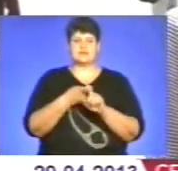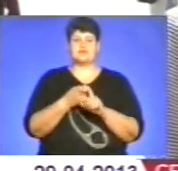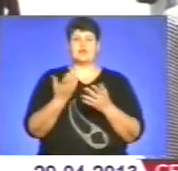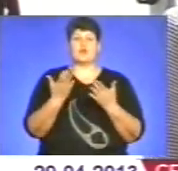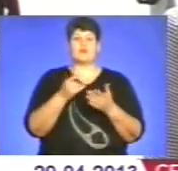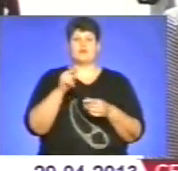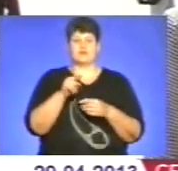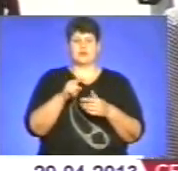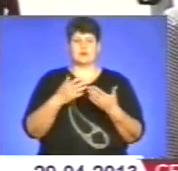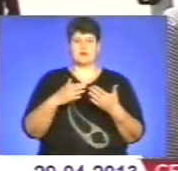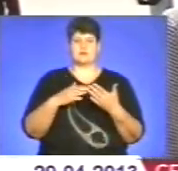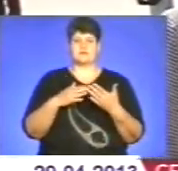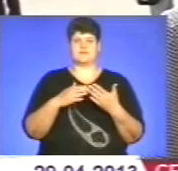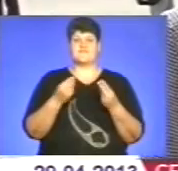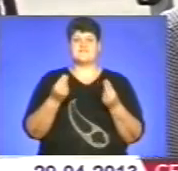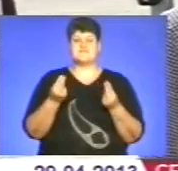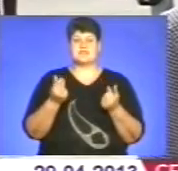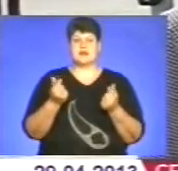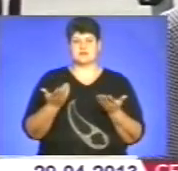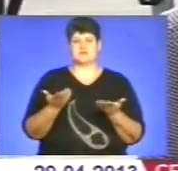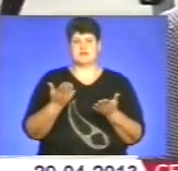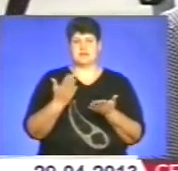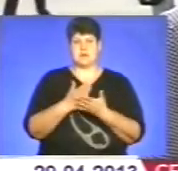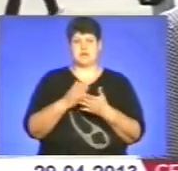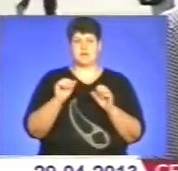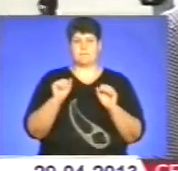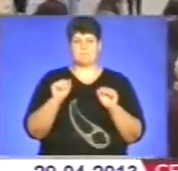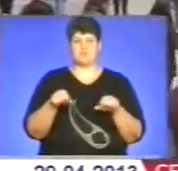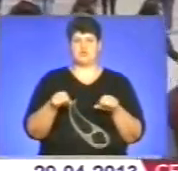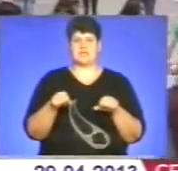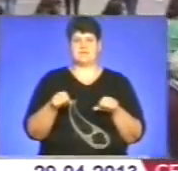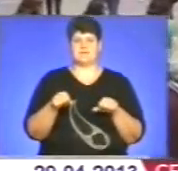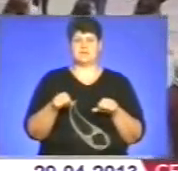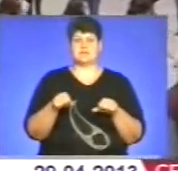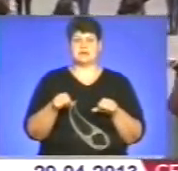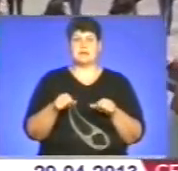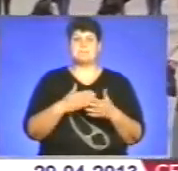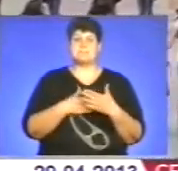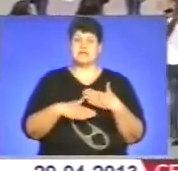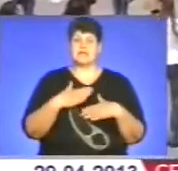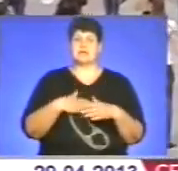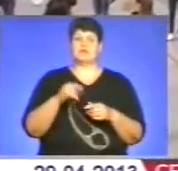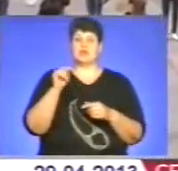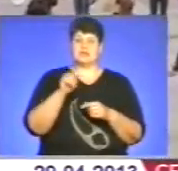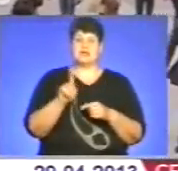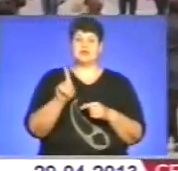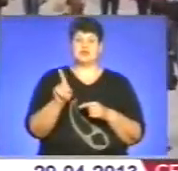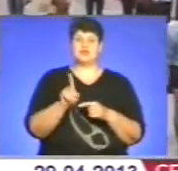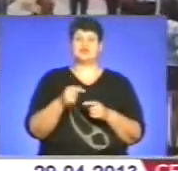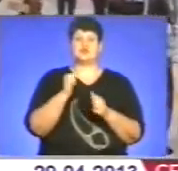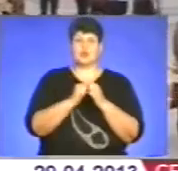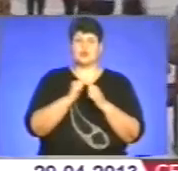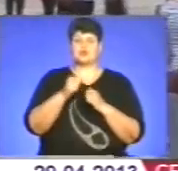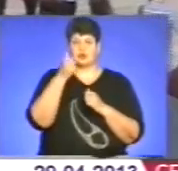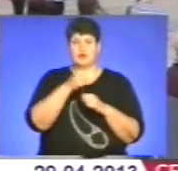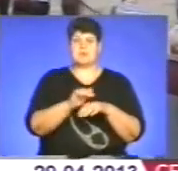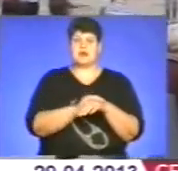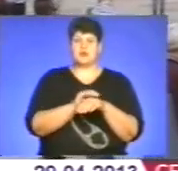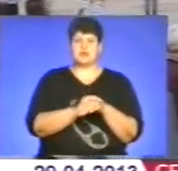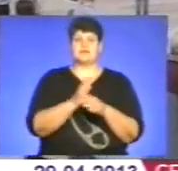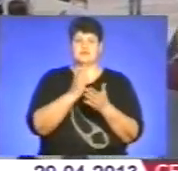становищі, в яких вона фінансових можливостях стоїть. Приємно те, зауважують організатори, що з кожним роком